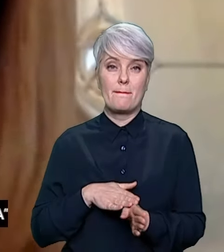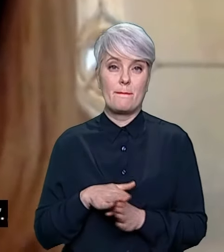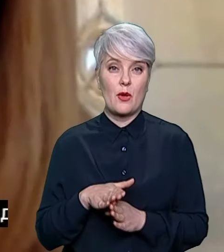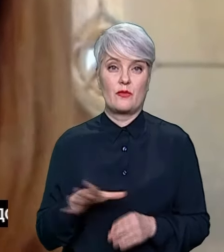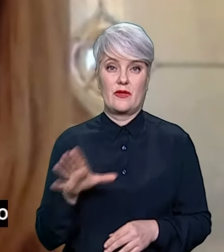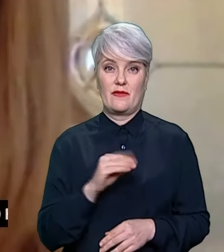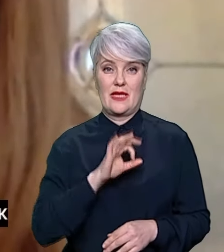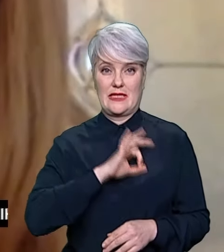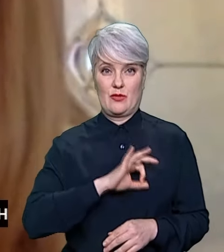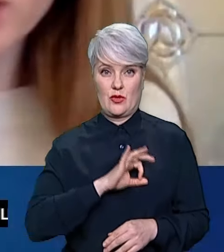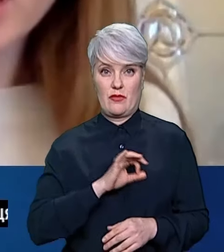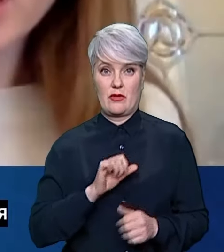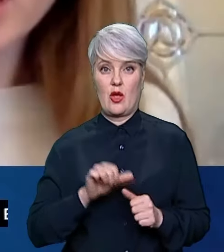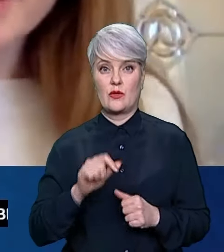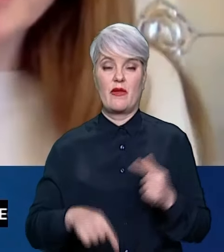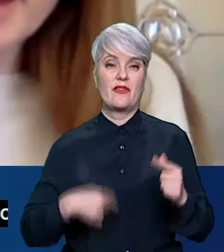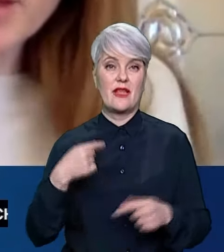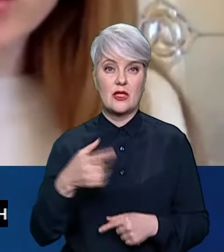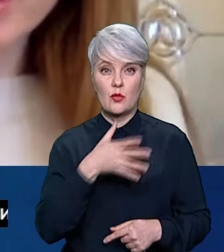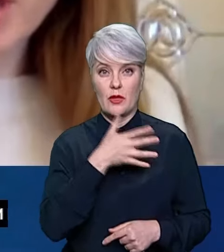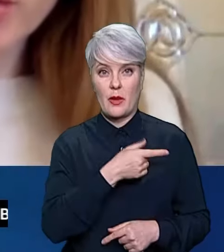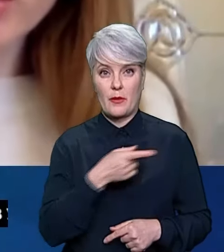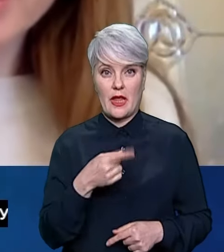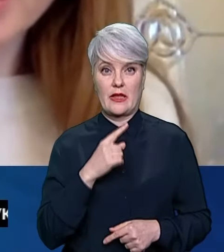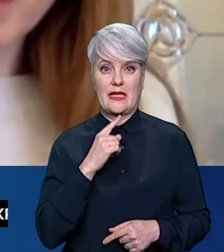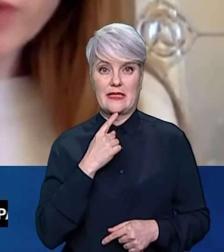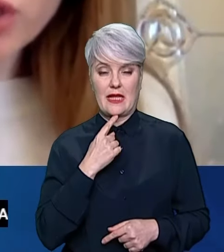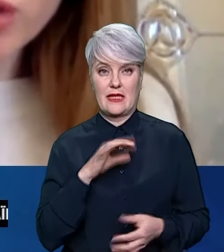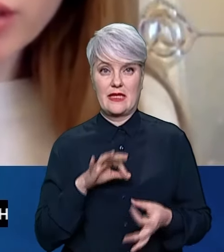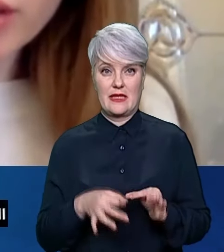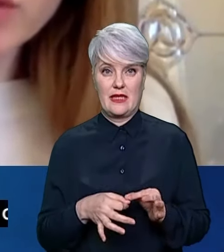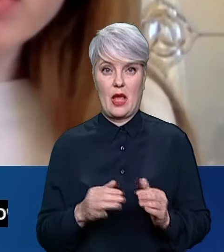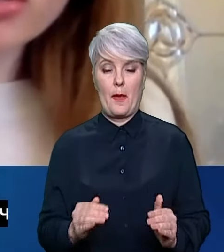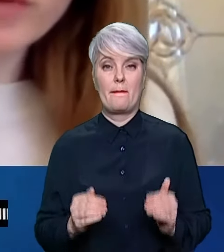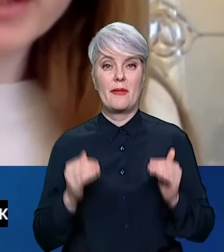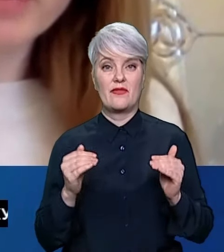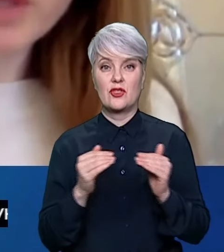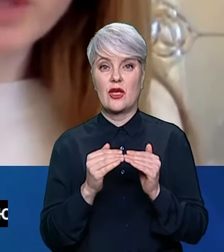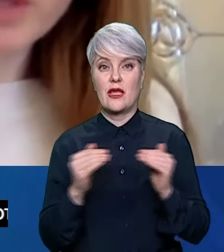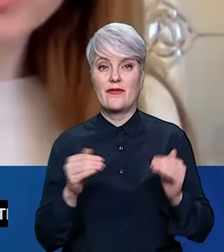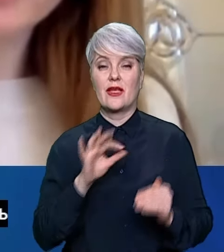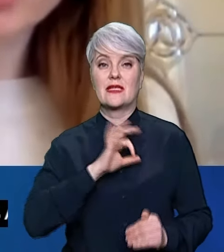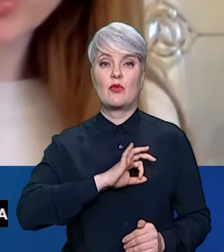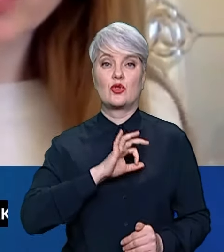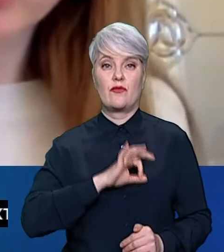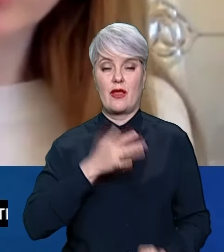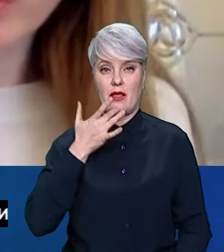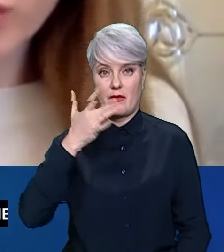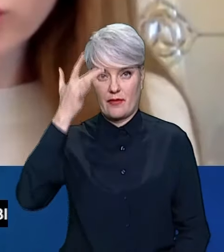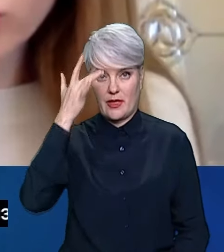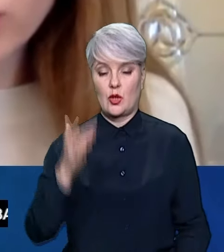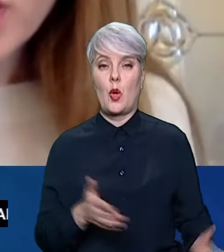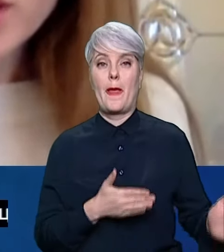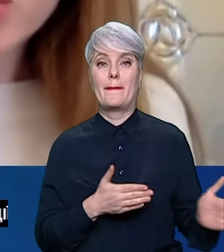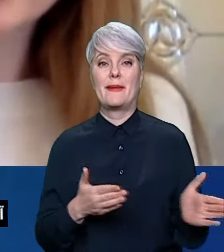наступні періоди, які в нас будуть. Це складні достатньо. Це підвищення рівня споживання влітку, це, звичайно,